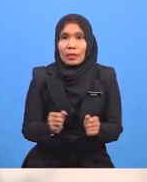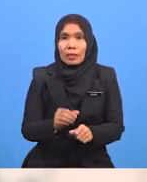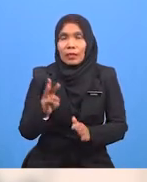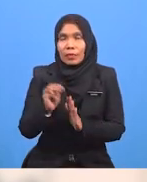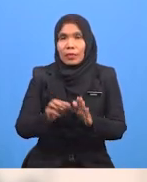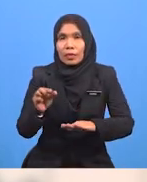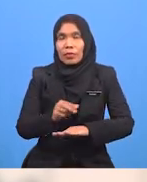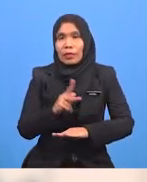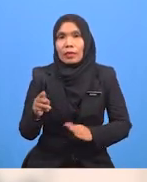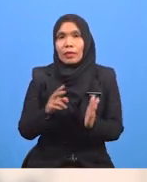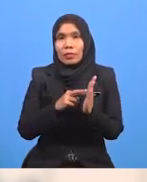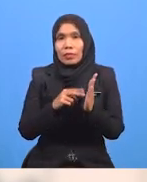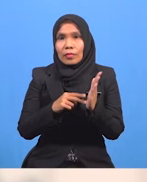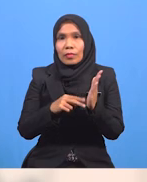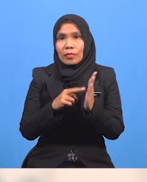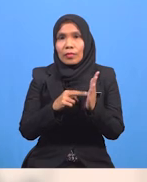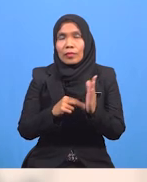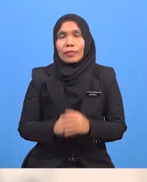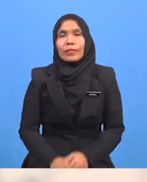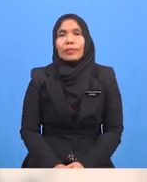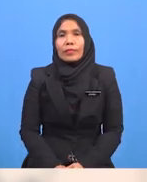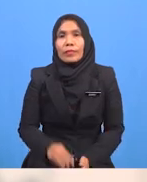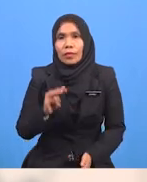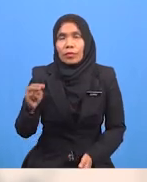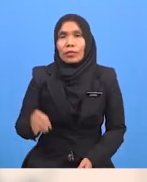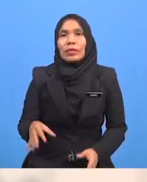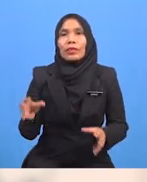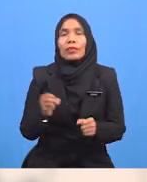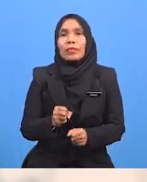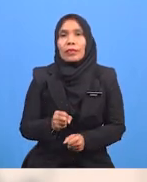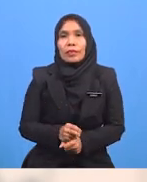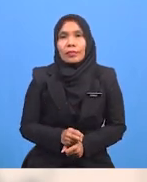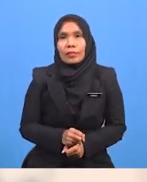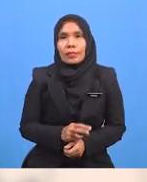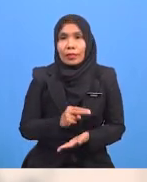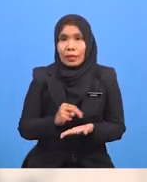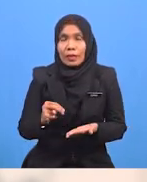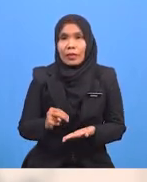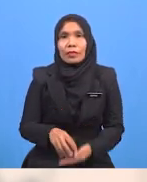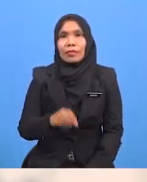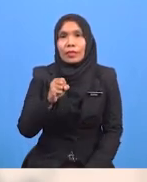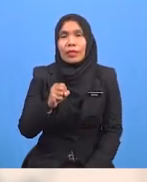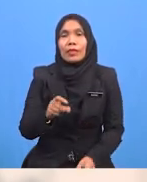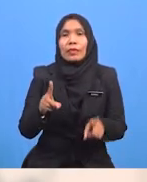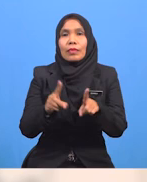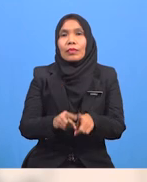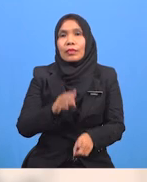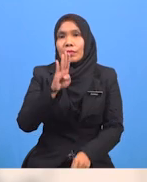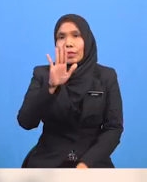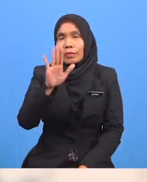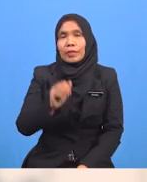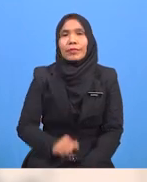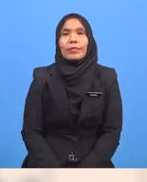the murid-murid akan mendapat nilai S = 45° menggunakan rumus